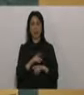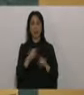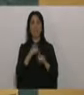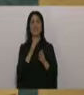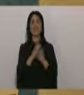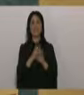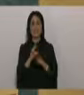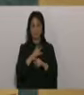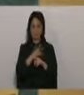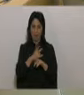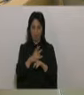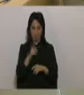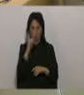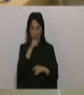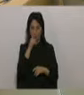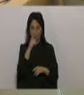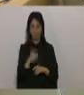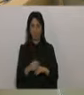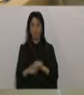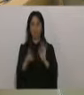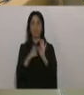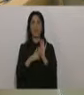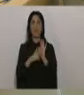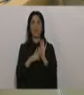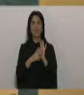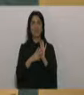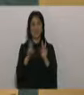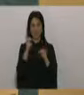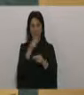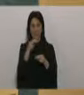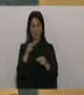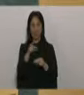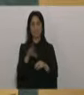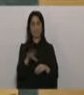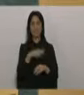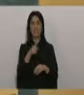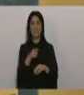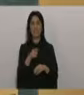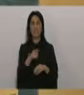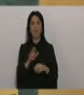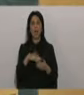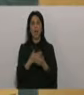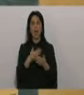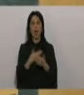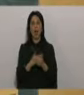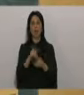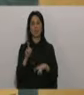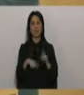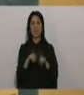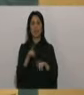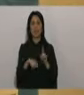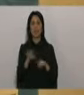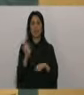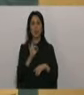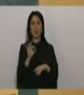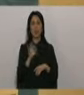არის მავნებლური ტყუილი. და მერვე თქვენი ტყუილი, მერვე თემა რაც არ შეეხეთ, ეს იყო აქტივისტებზე და ნათესავებზე